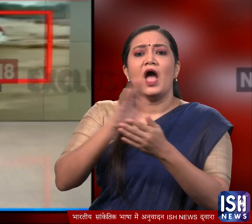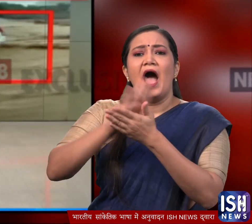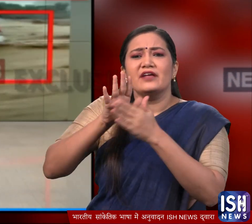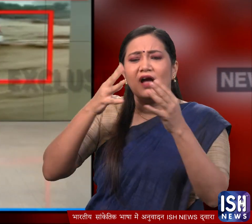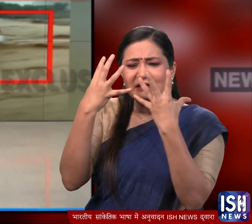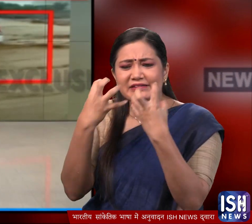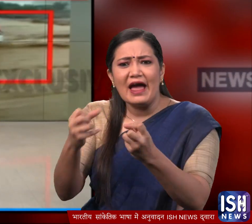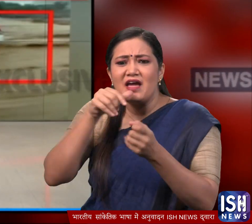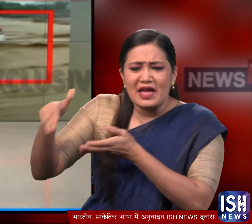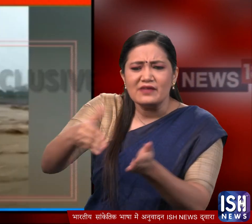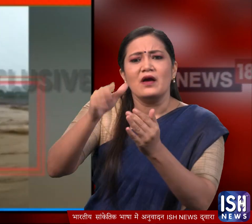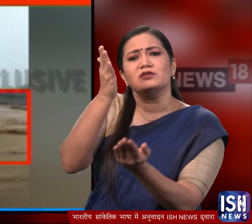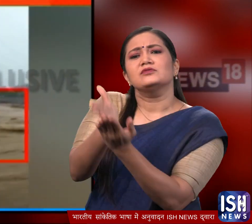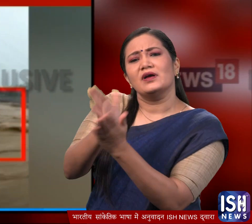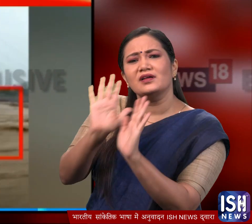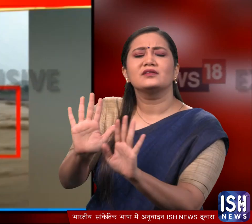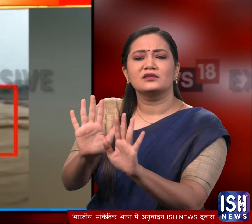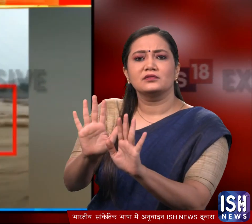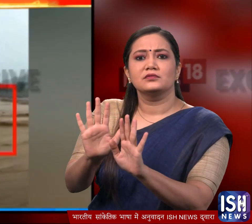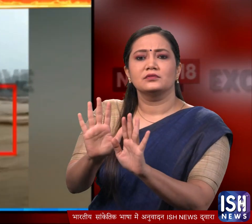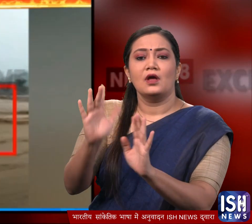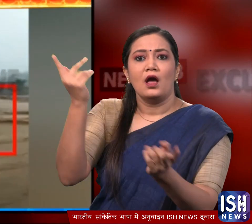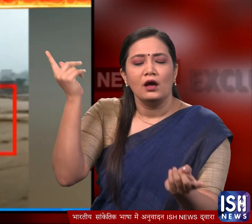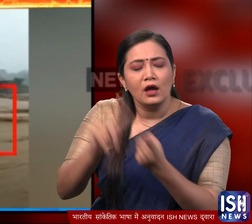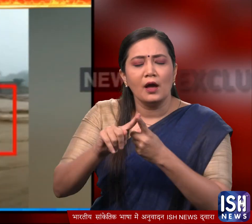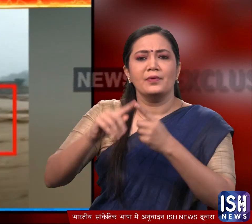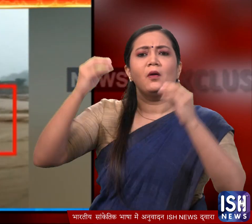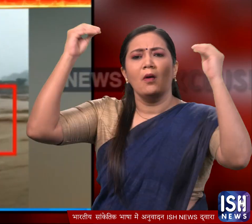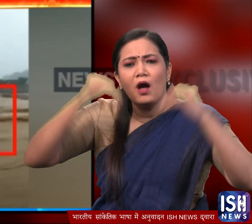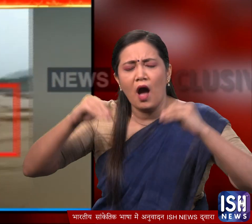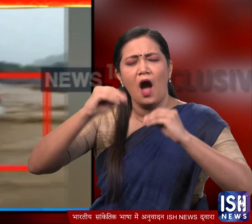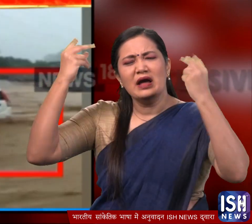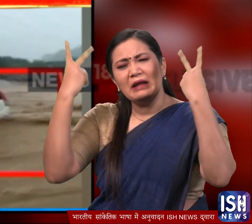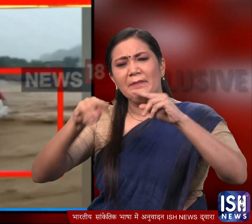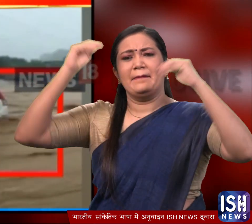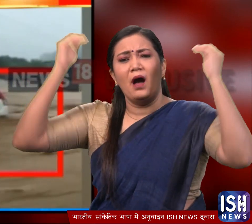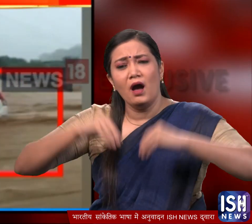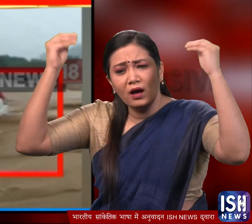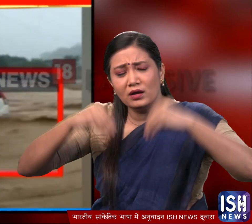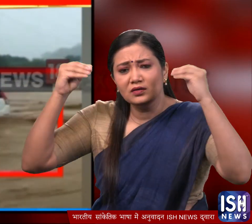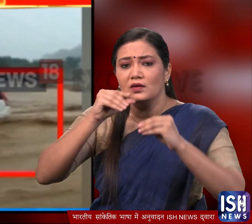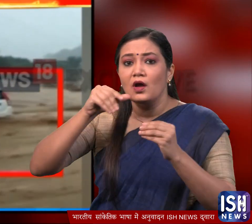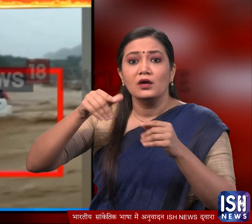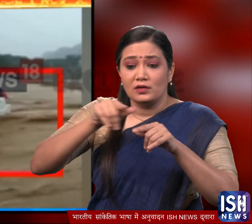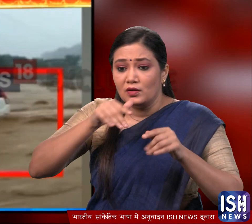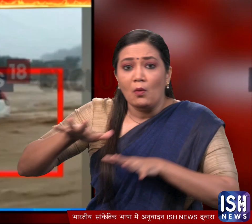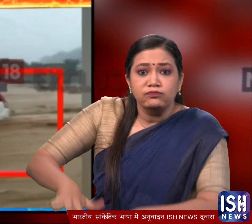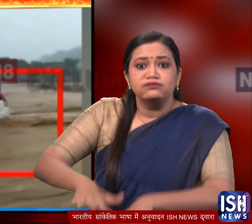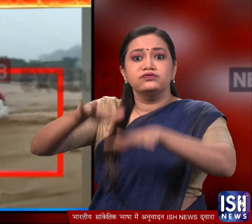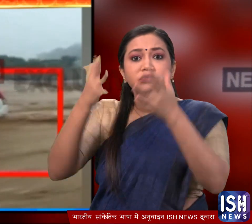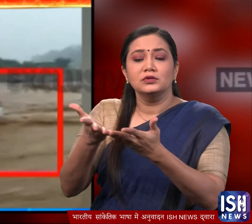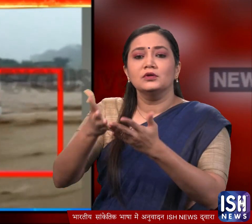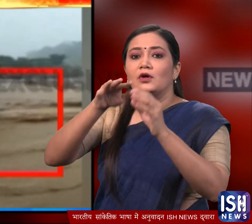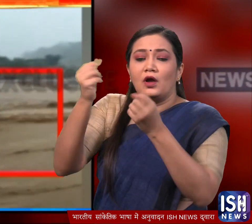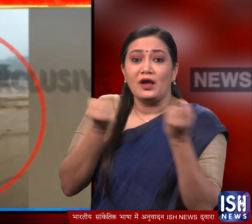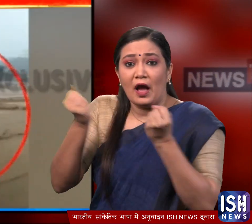के पास खड़ा किया गया था। लेकिन दिन के वक्त अचानक इतनी तेज बारिश हुई कि सूखी नदी में भी सैलाब आ गया और वो कार